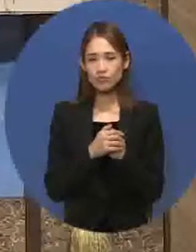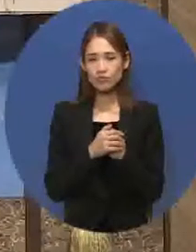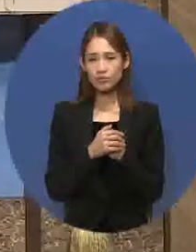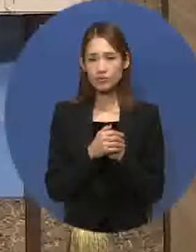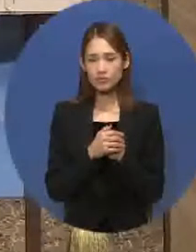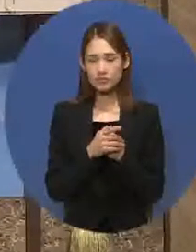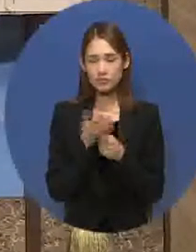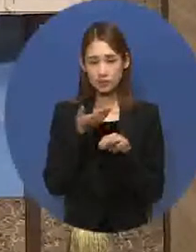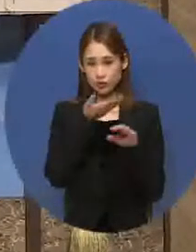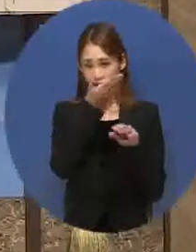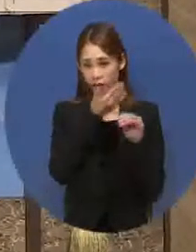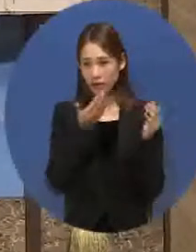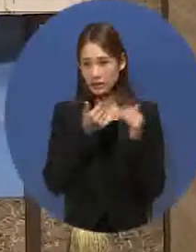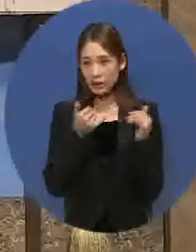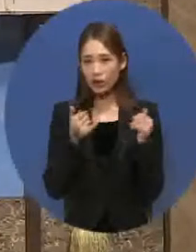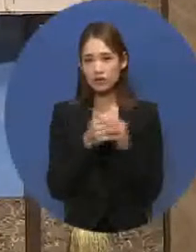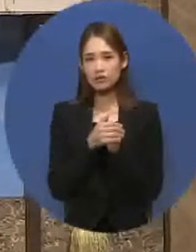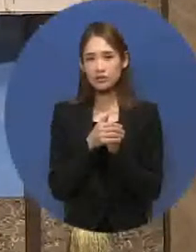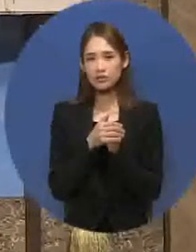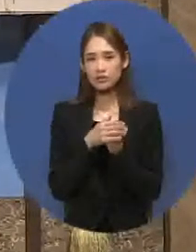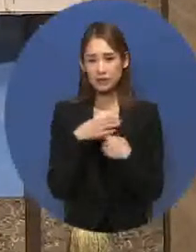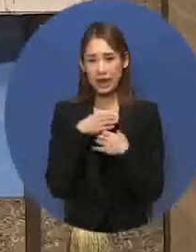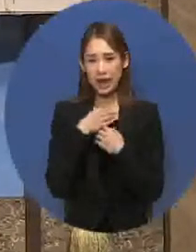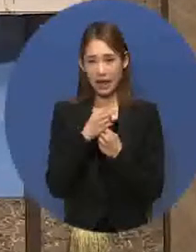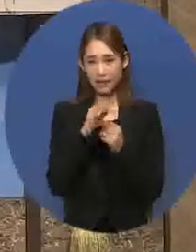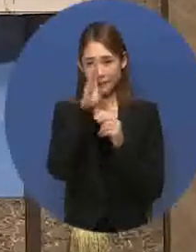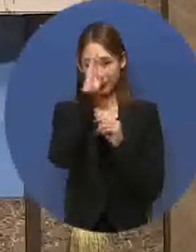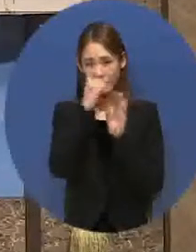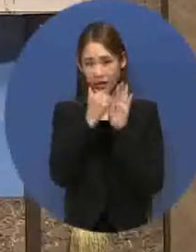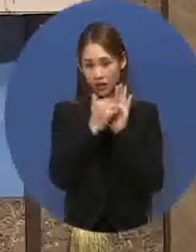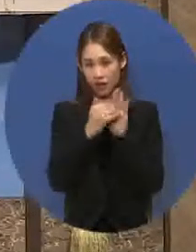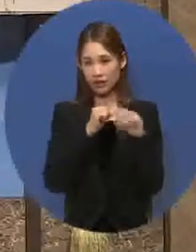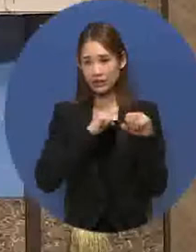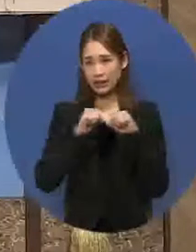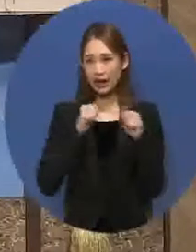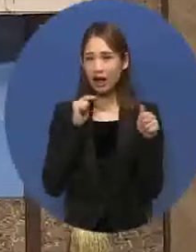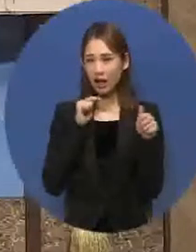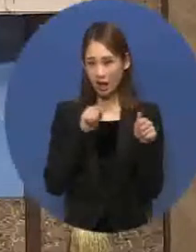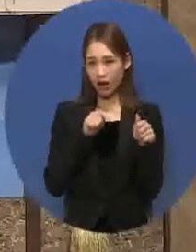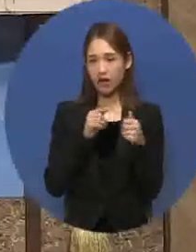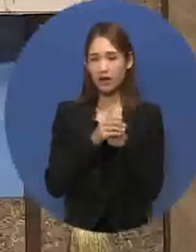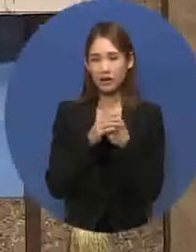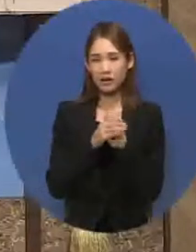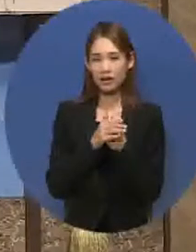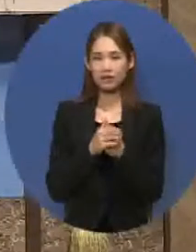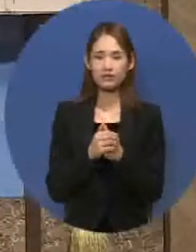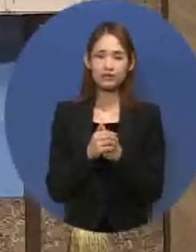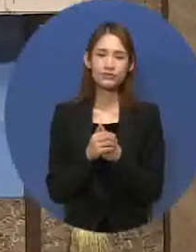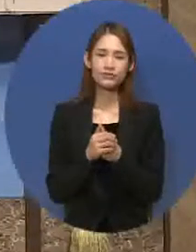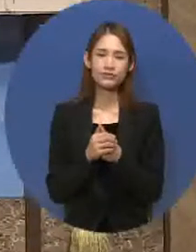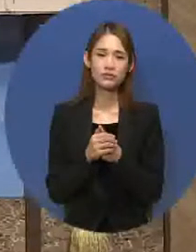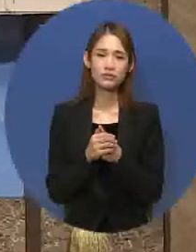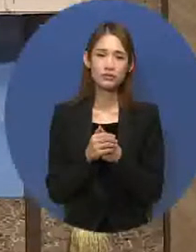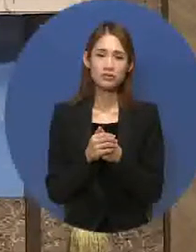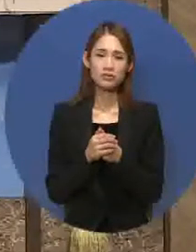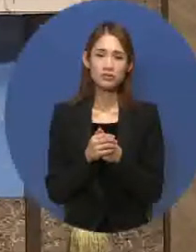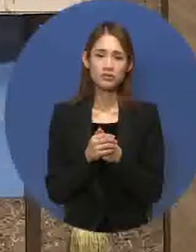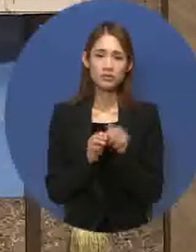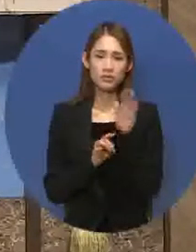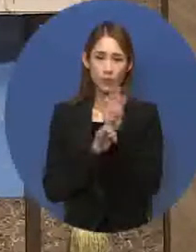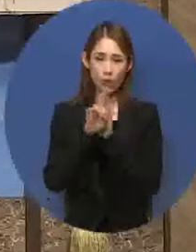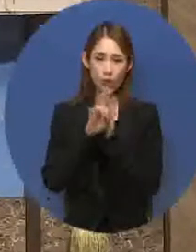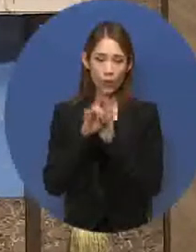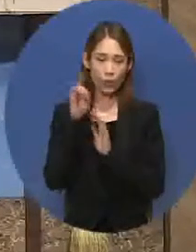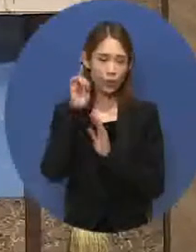그 간부들이 그 안전수칙을 철저하게 그 이행하도록 하고 네. 온도계를 가지고